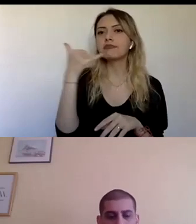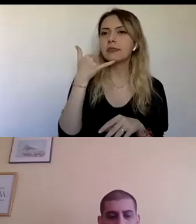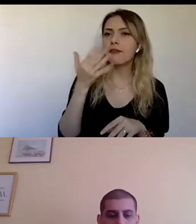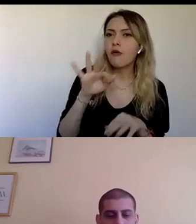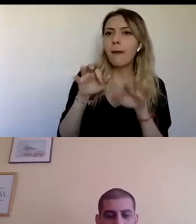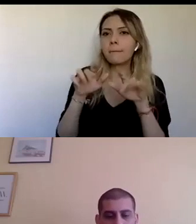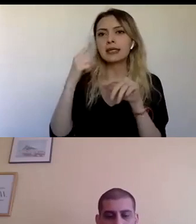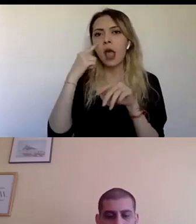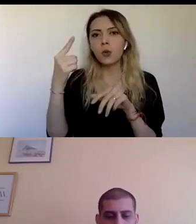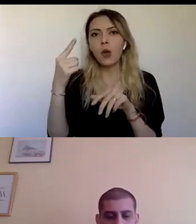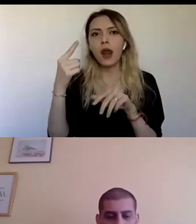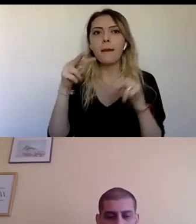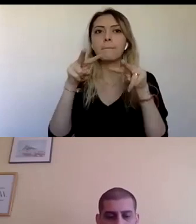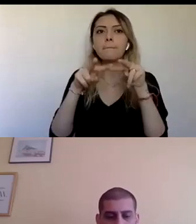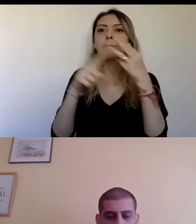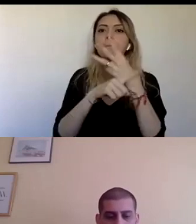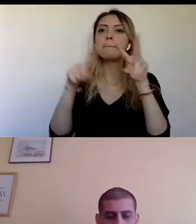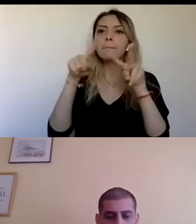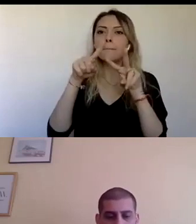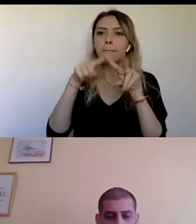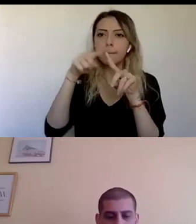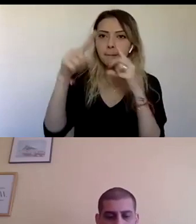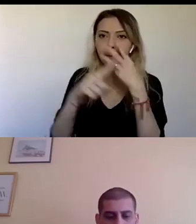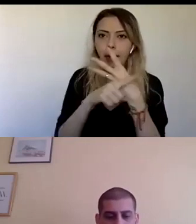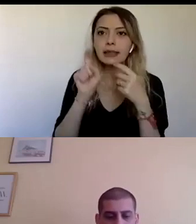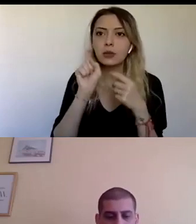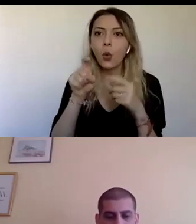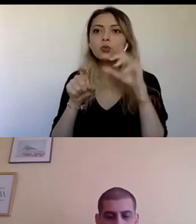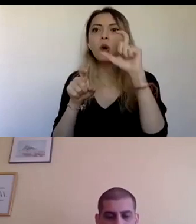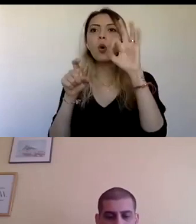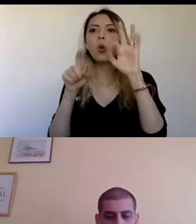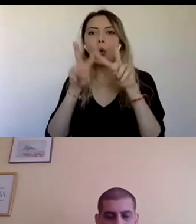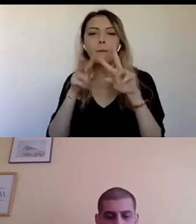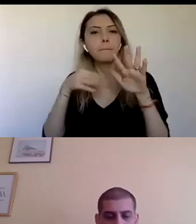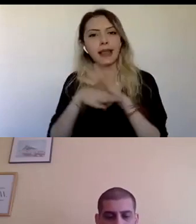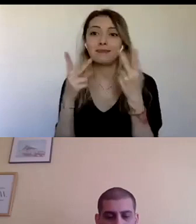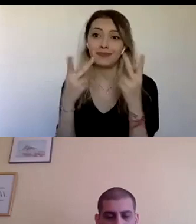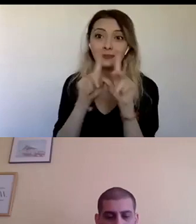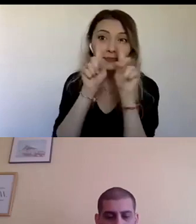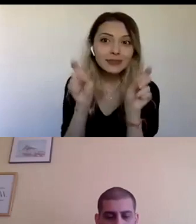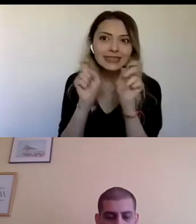bilgisayarınızdan menti.com'a girmenizi isteyeceğim. Hemen ben şeyimi açayım.